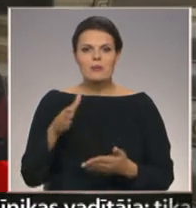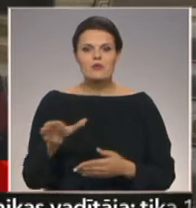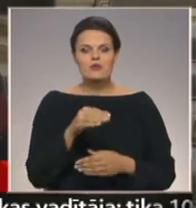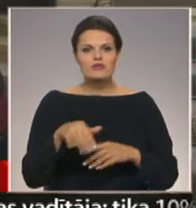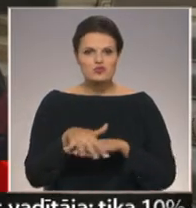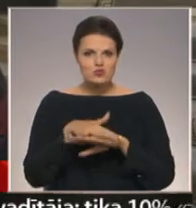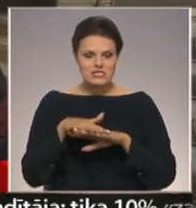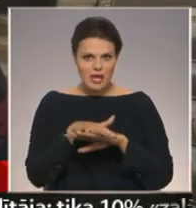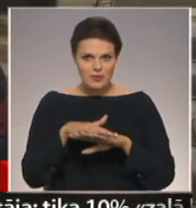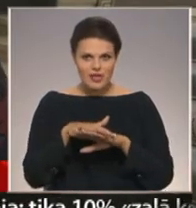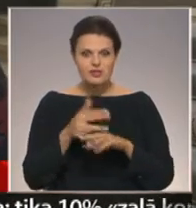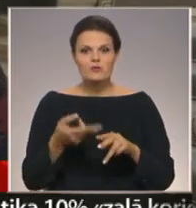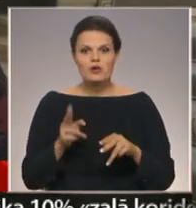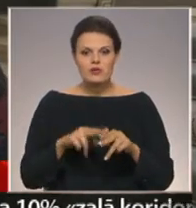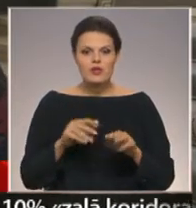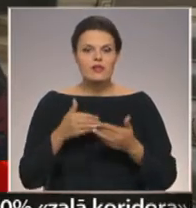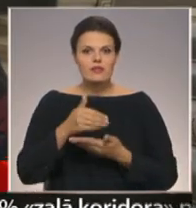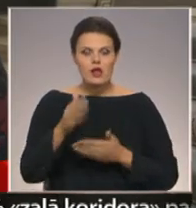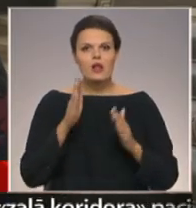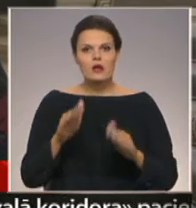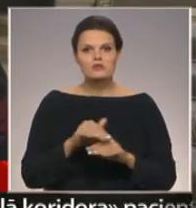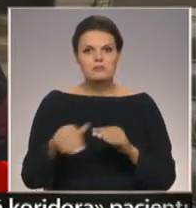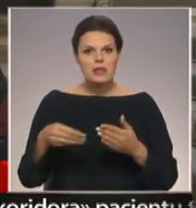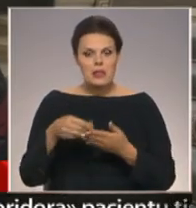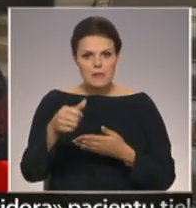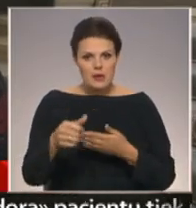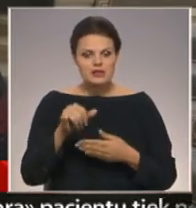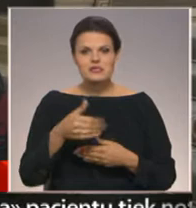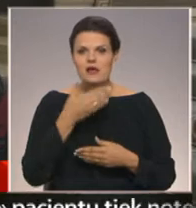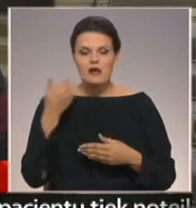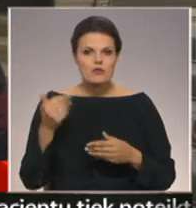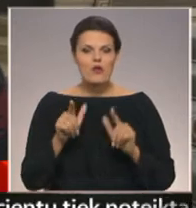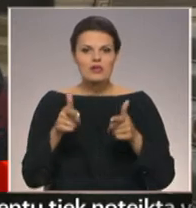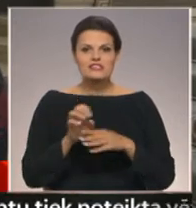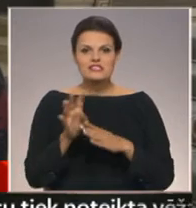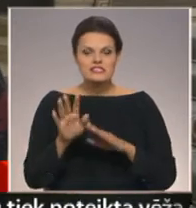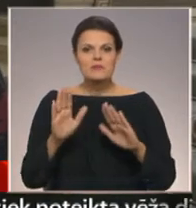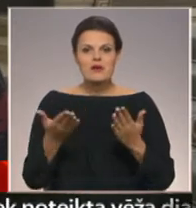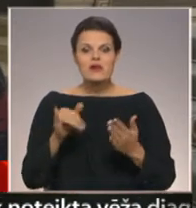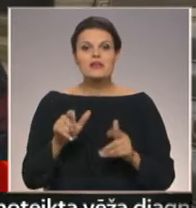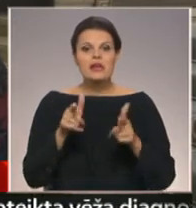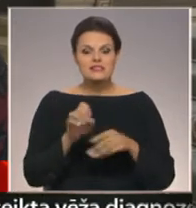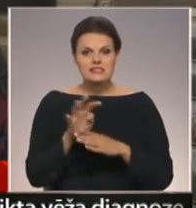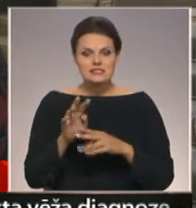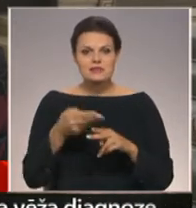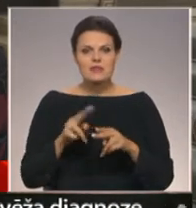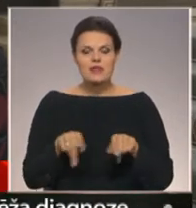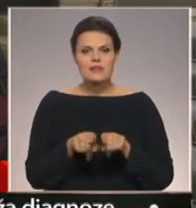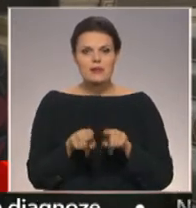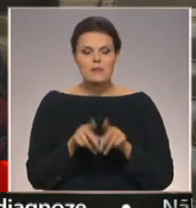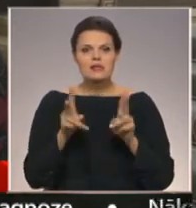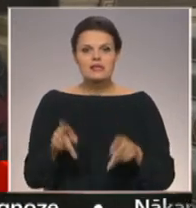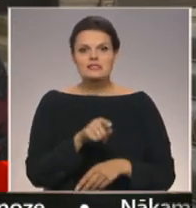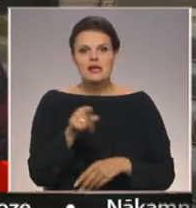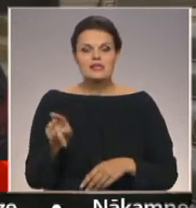sabiedrību, tad tālāk būs vai pilnas maksas, ja nav iestājies sistēmā. Vai nu, ja iestājas sistēmā, tad tieši tāpatās kā tiem,